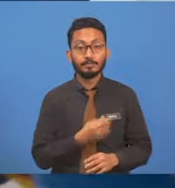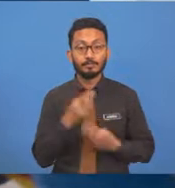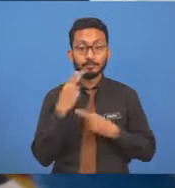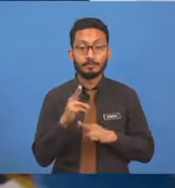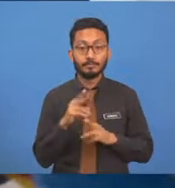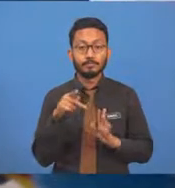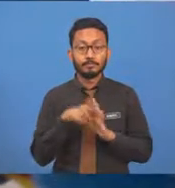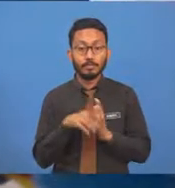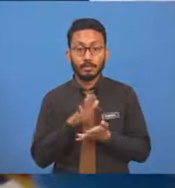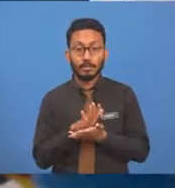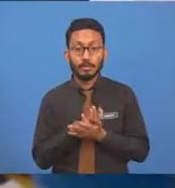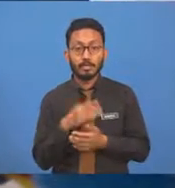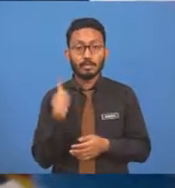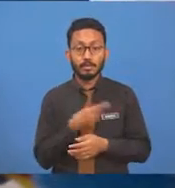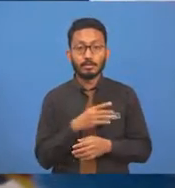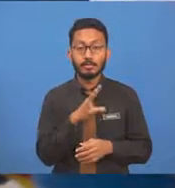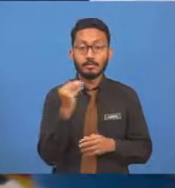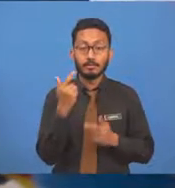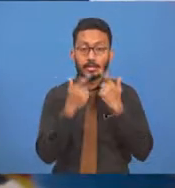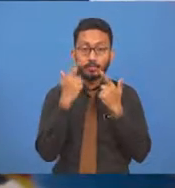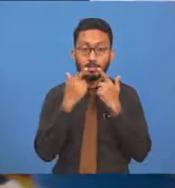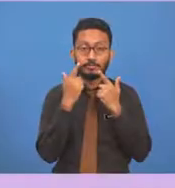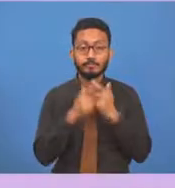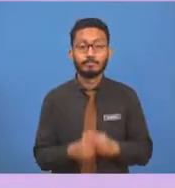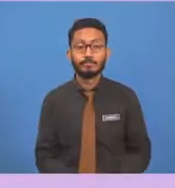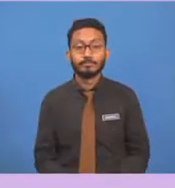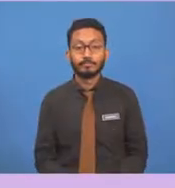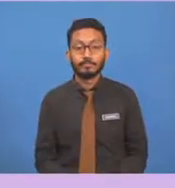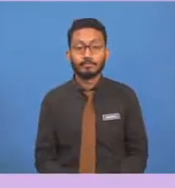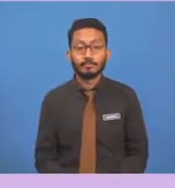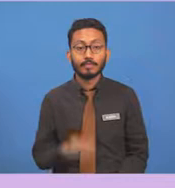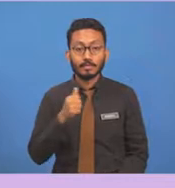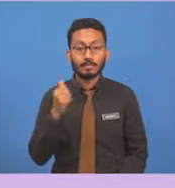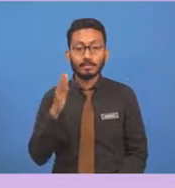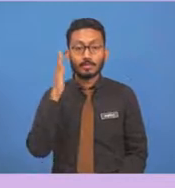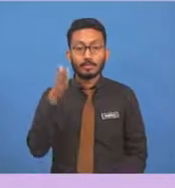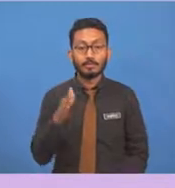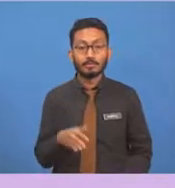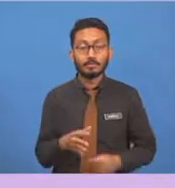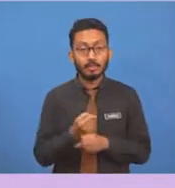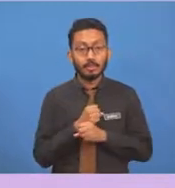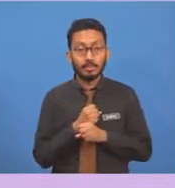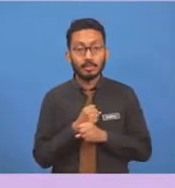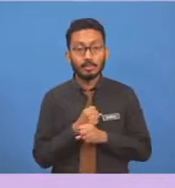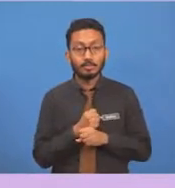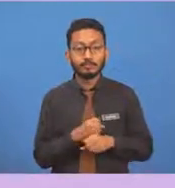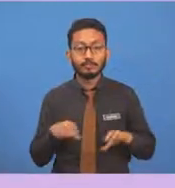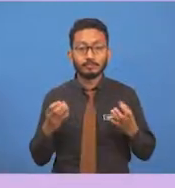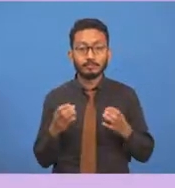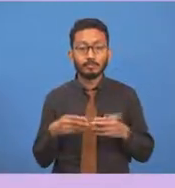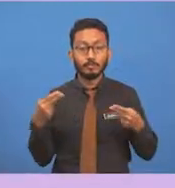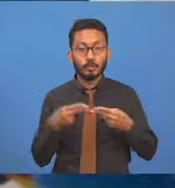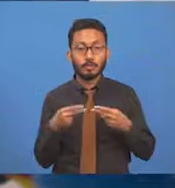dan pelawat, perkara tersebut akan dapat memupuk hubungan mesra antara warga sekolah dan